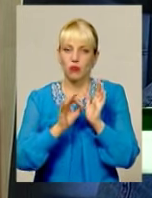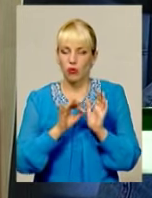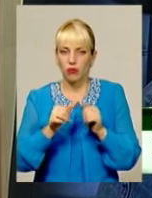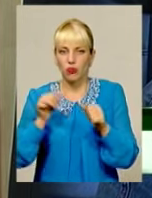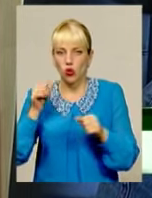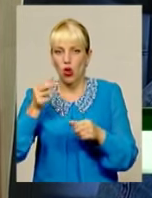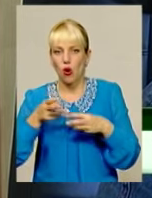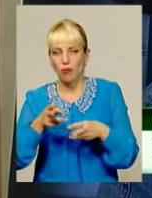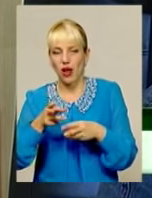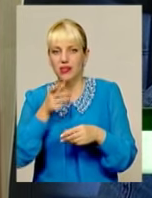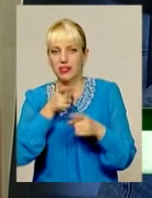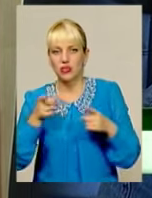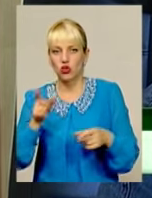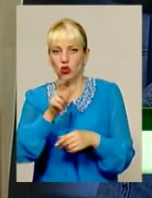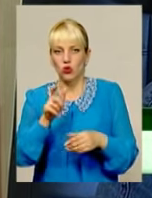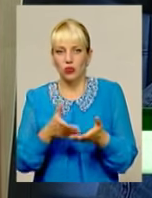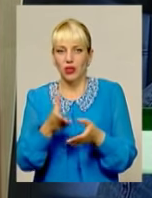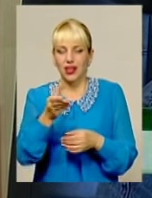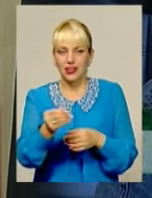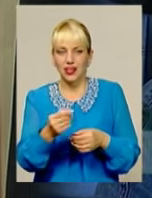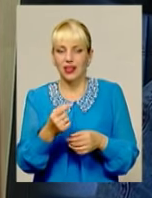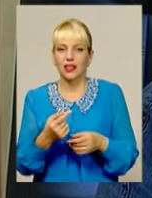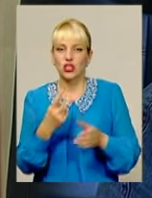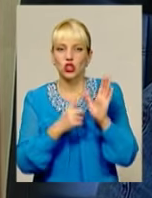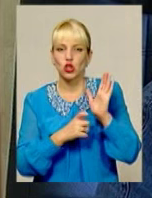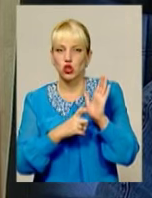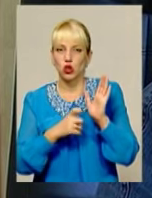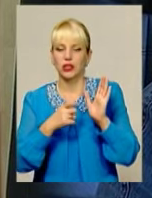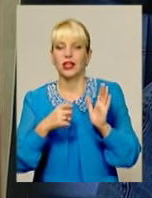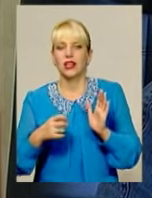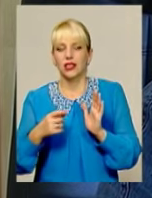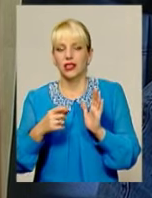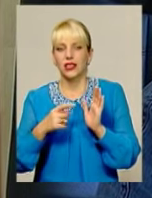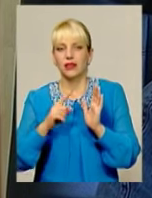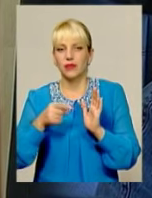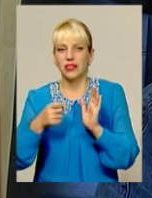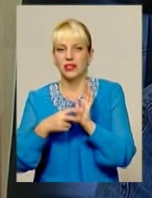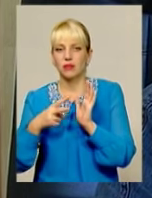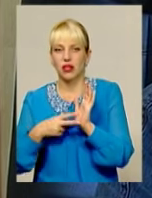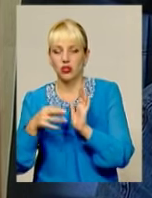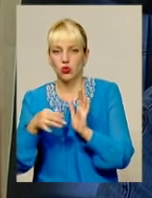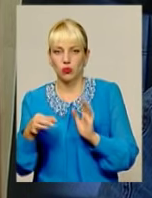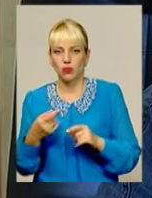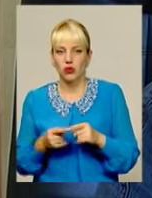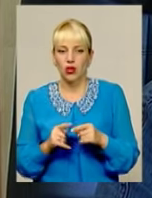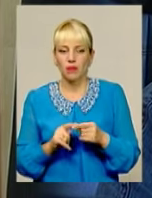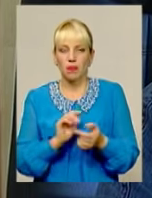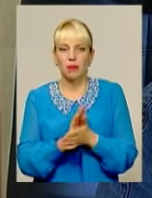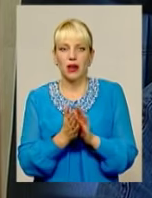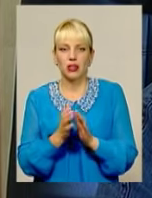опалювальний сезон мешканці сплачували за 1 гіакалорії теплової енергії 600 гривень 17 копійок. Перед умовою